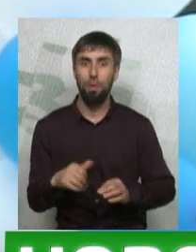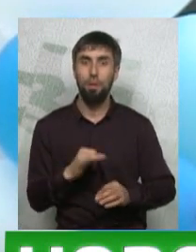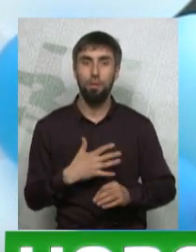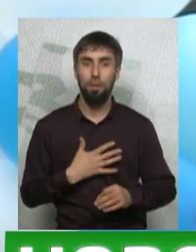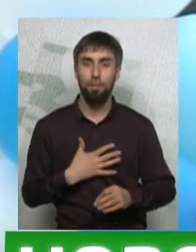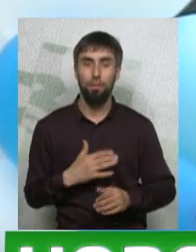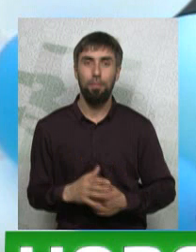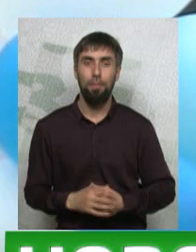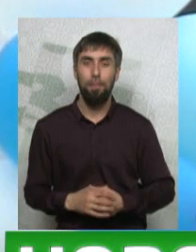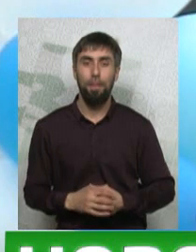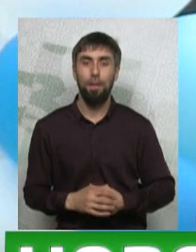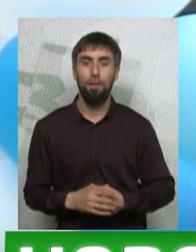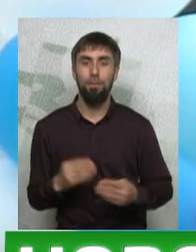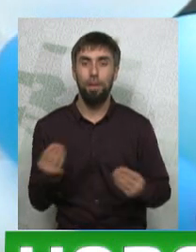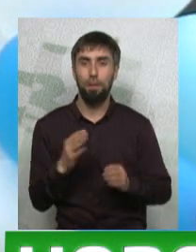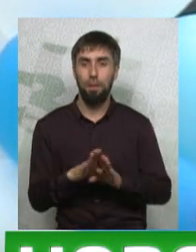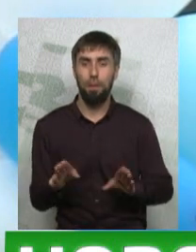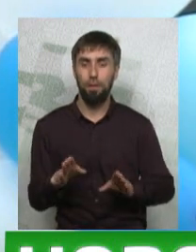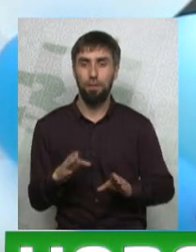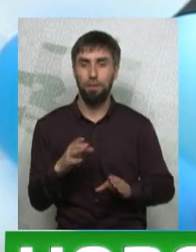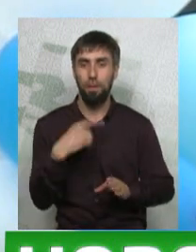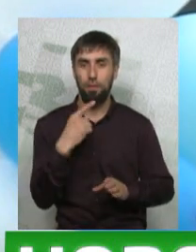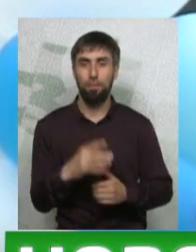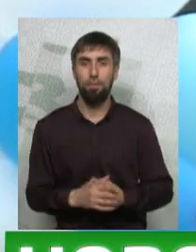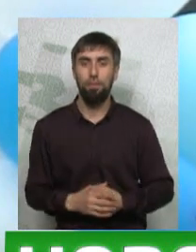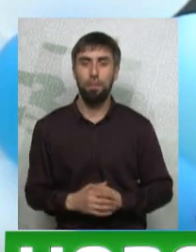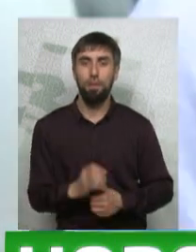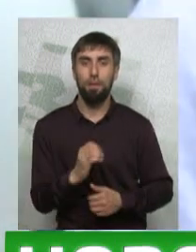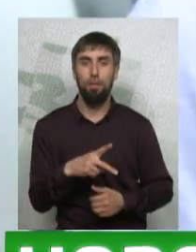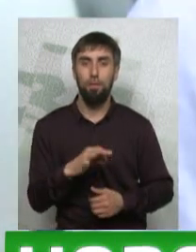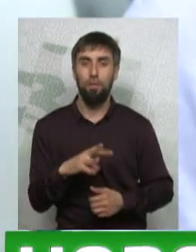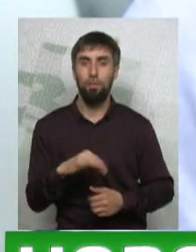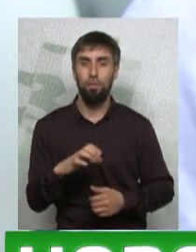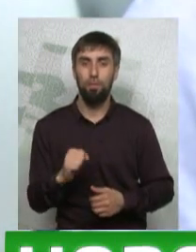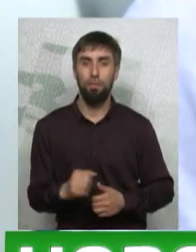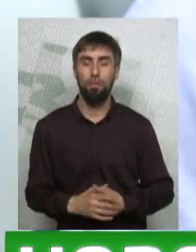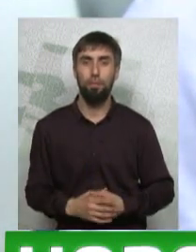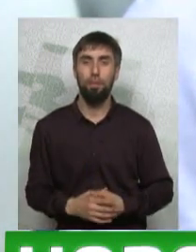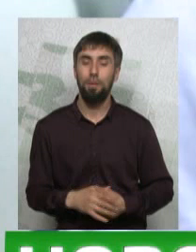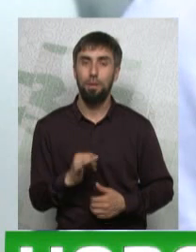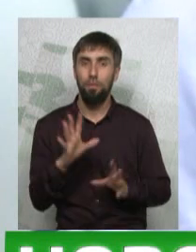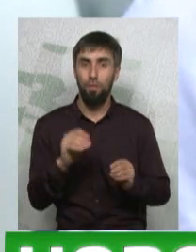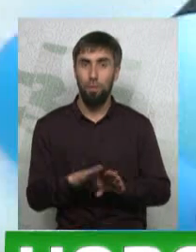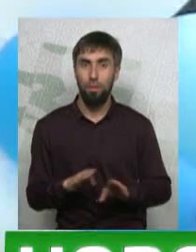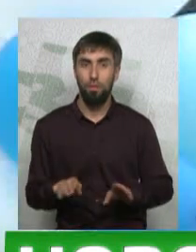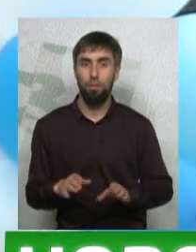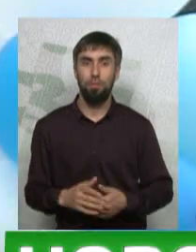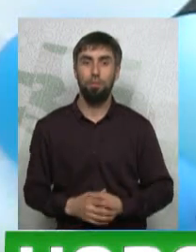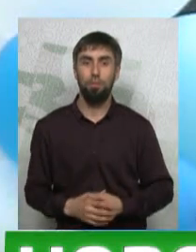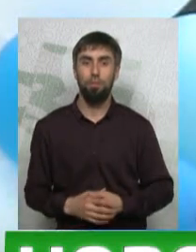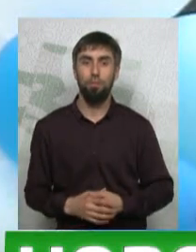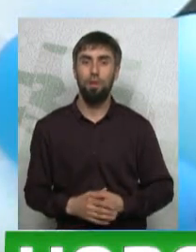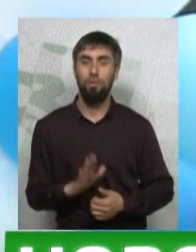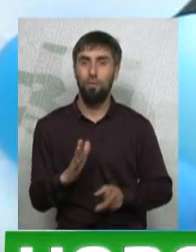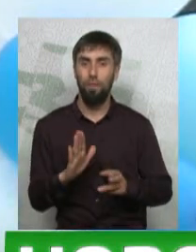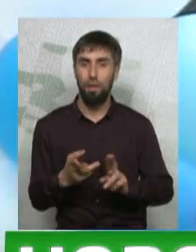наш свежий, так сказать, испеченный Егор Муса. Вот. И все-таки и в